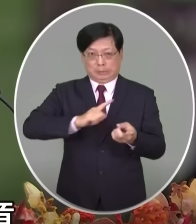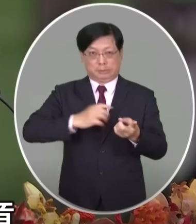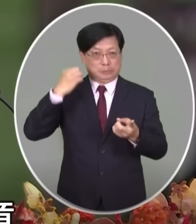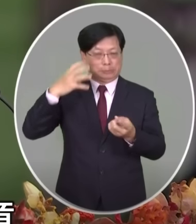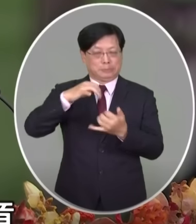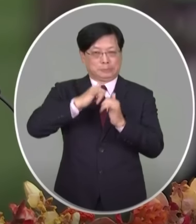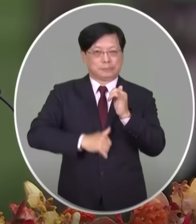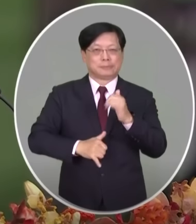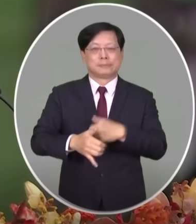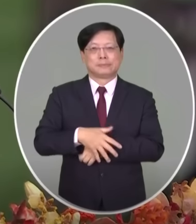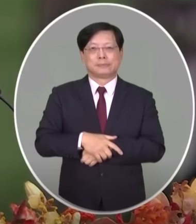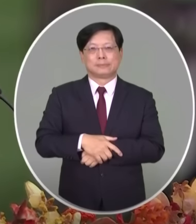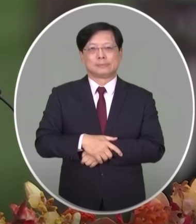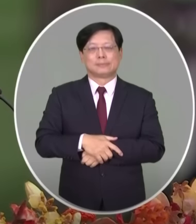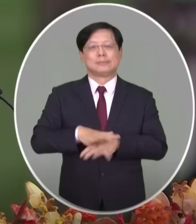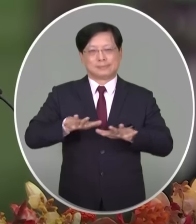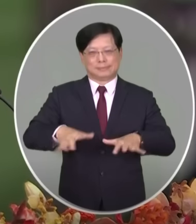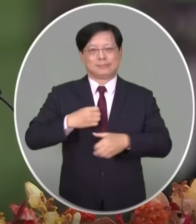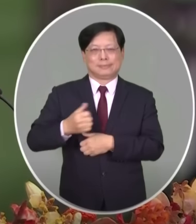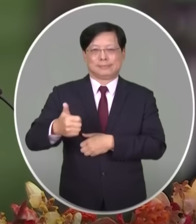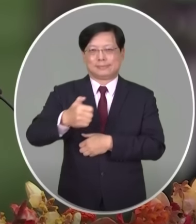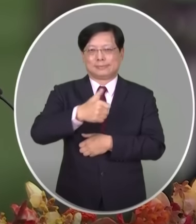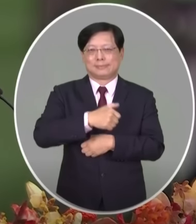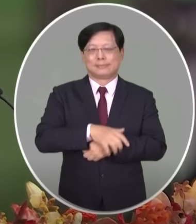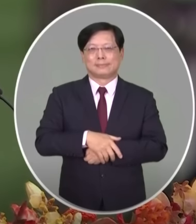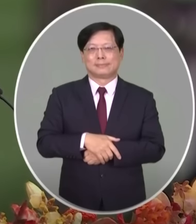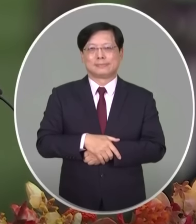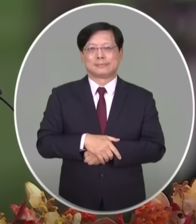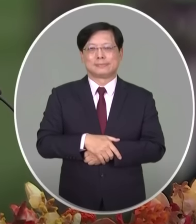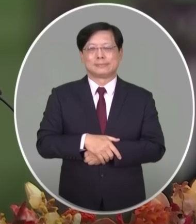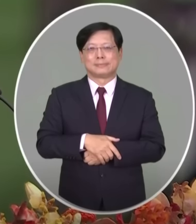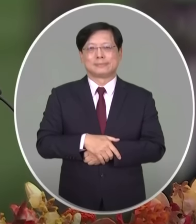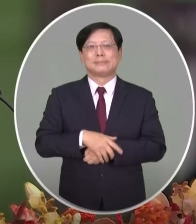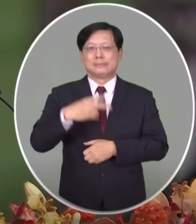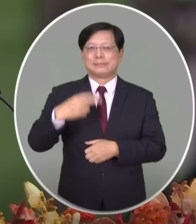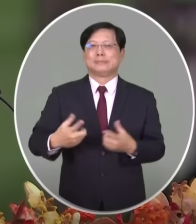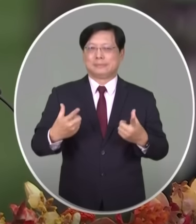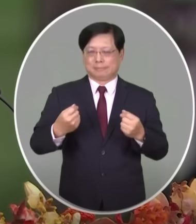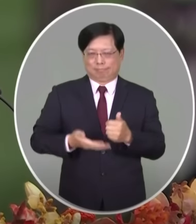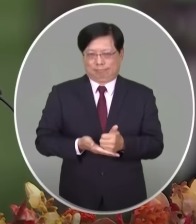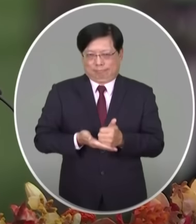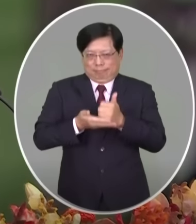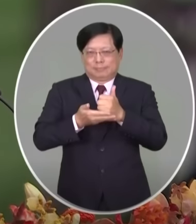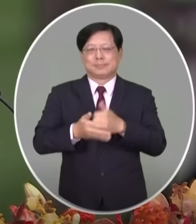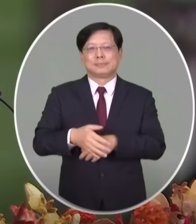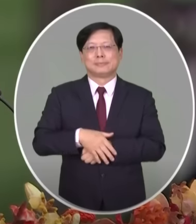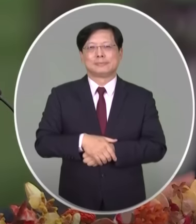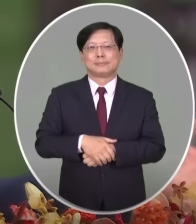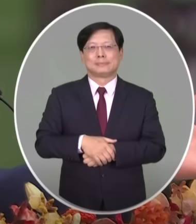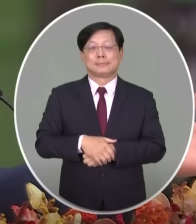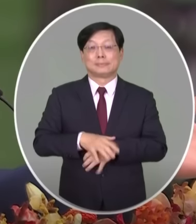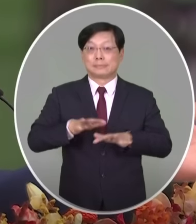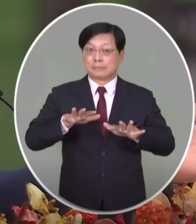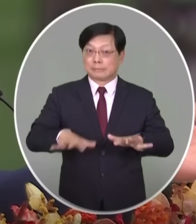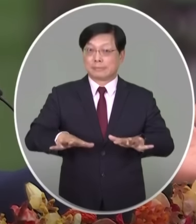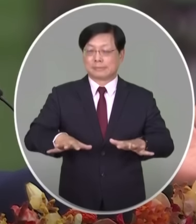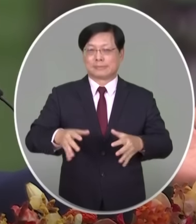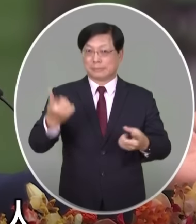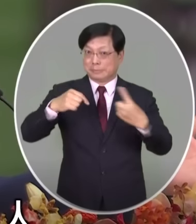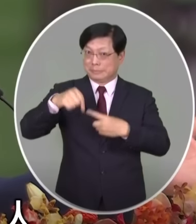章。我要感谢你们，我也要向你们致敬。今天现